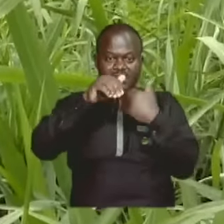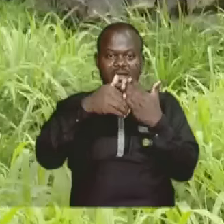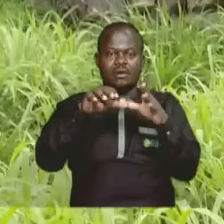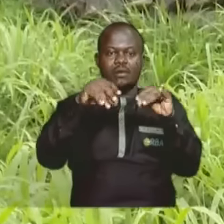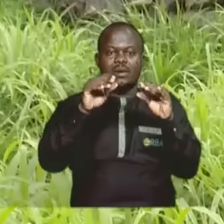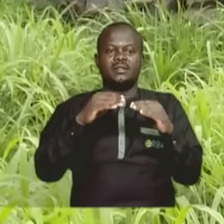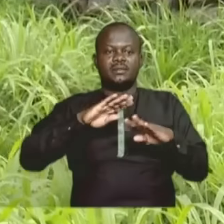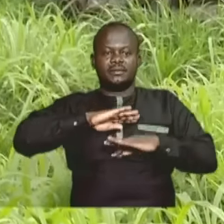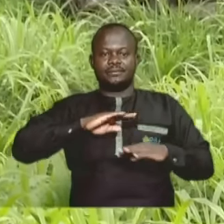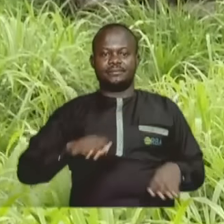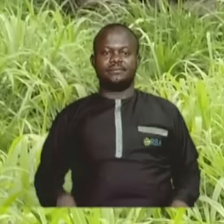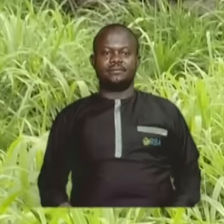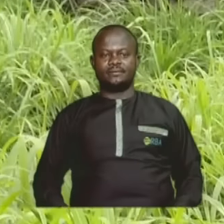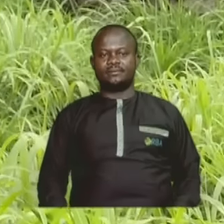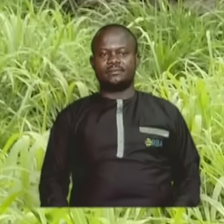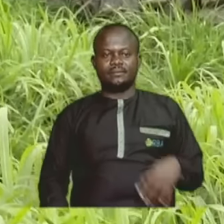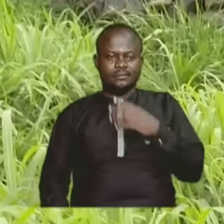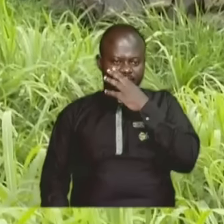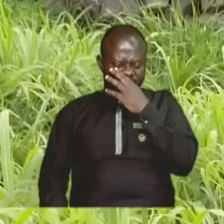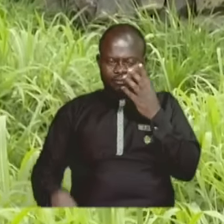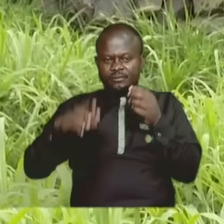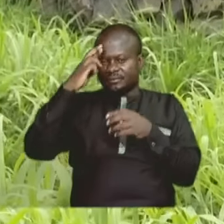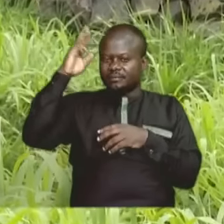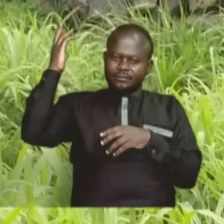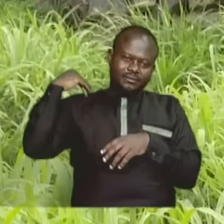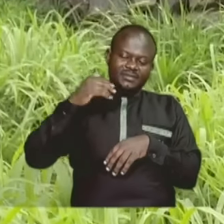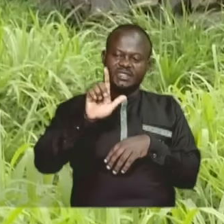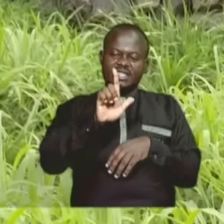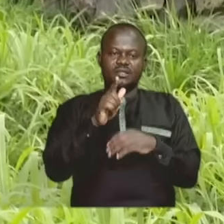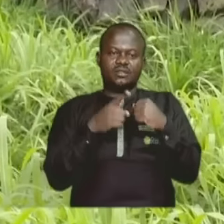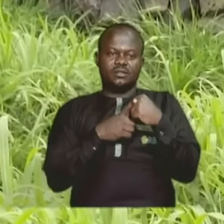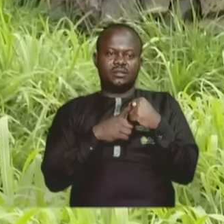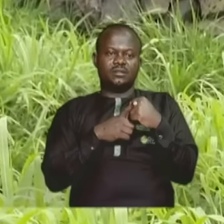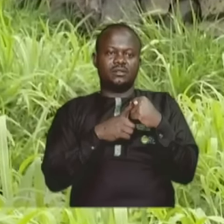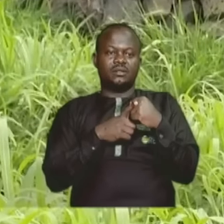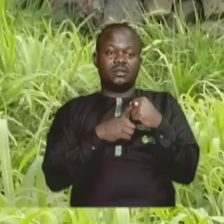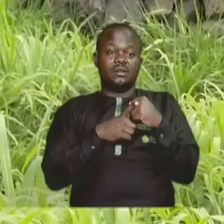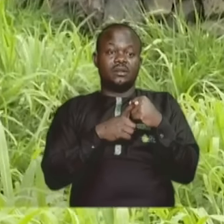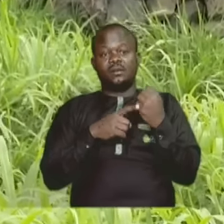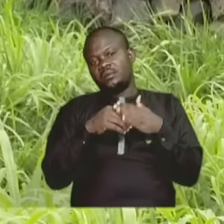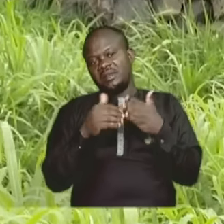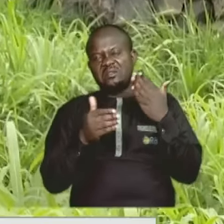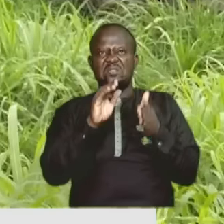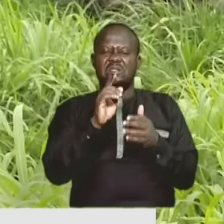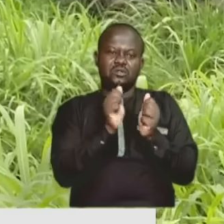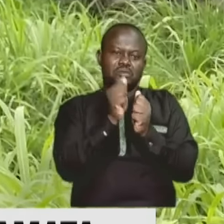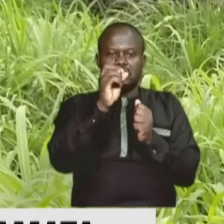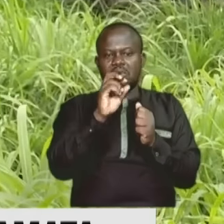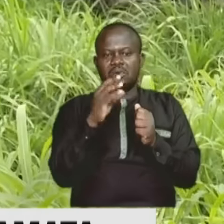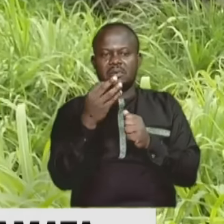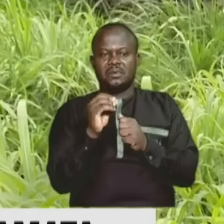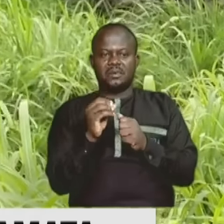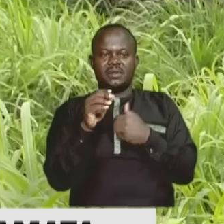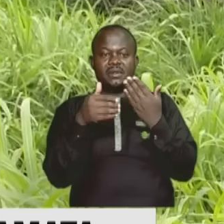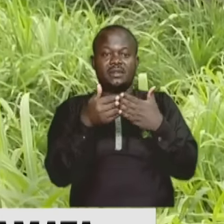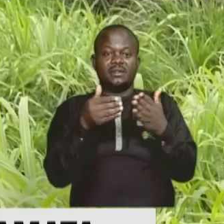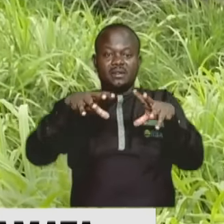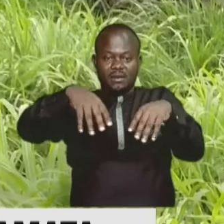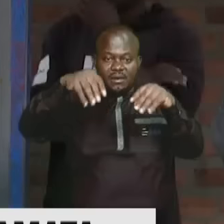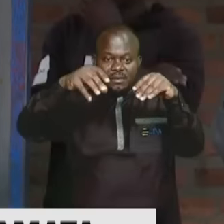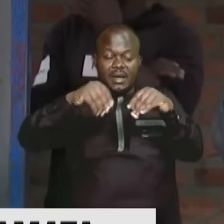buhagije. Mbere nakambaga nk'amaretero katandatu kubona ni muri 15-20 nta ubwatsi